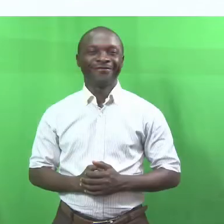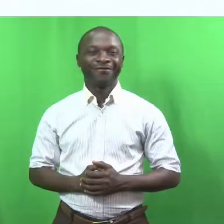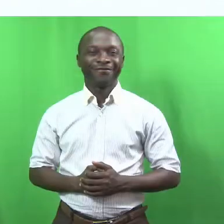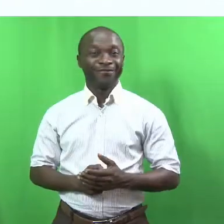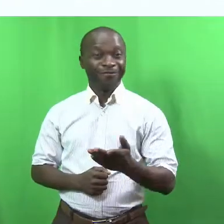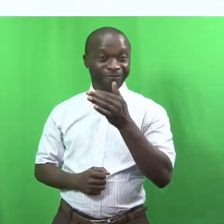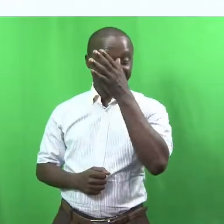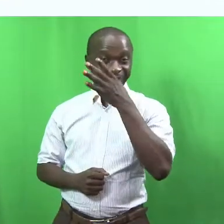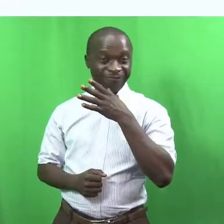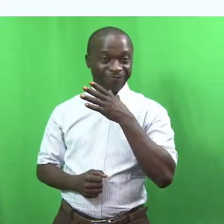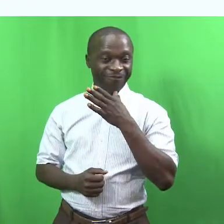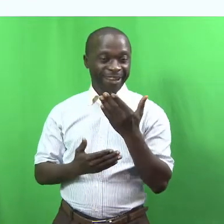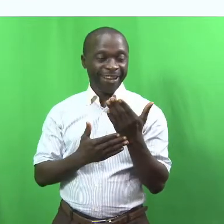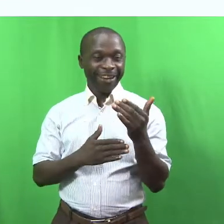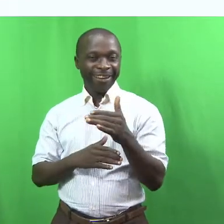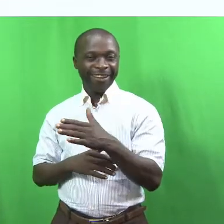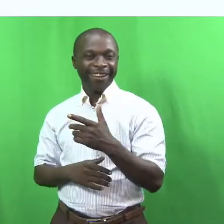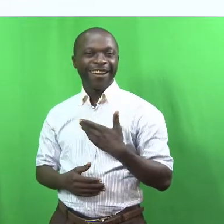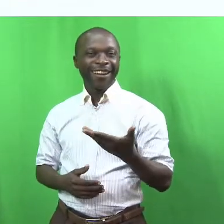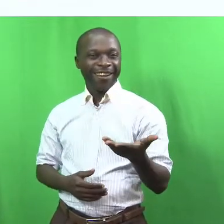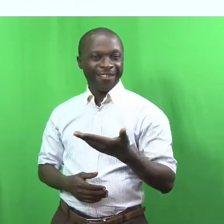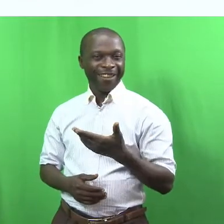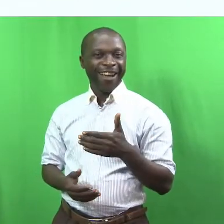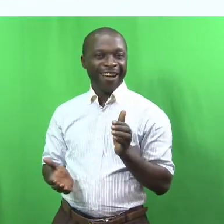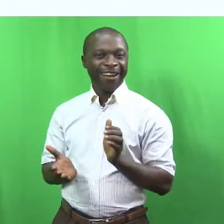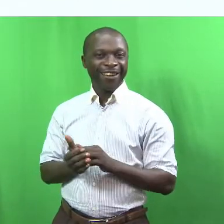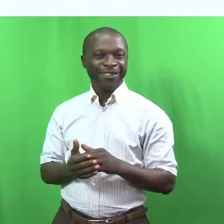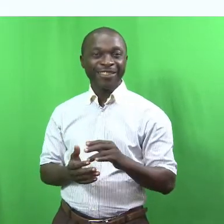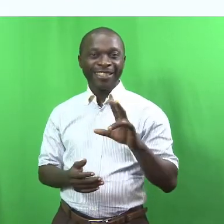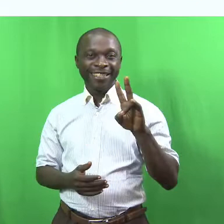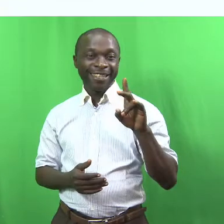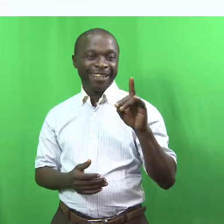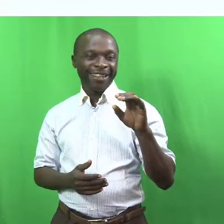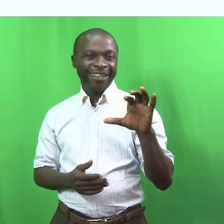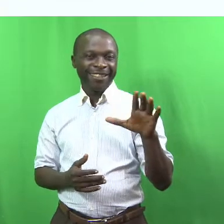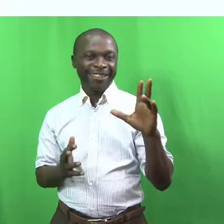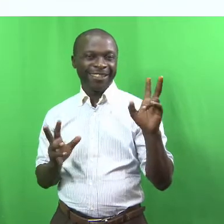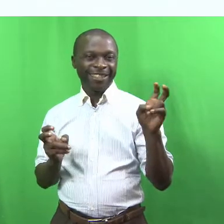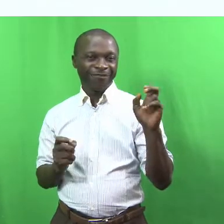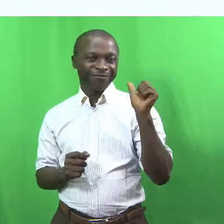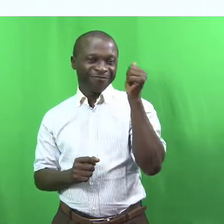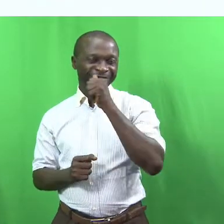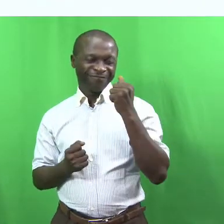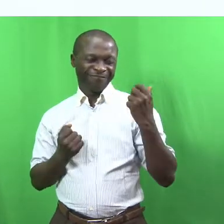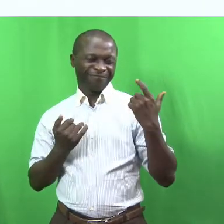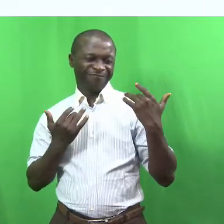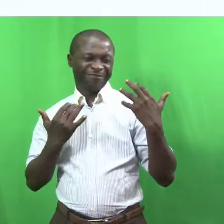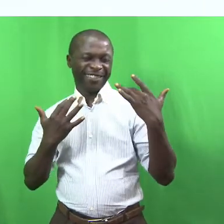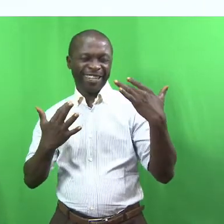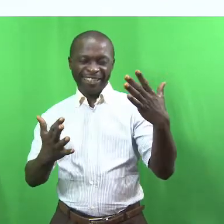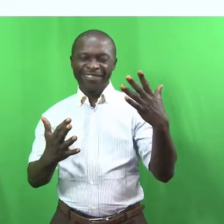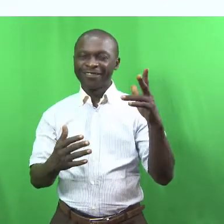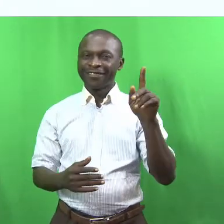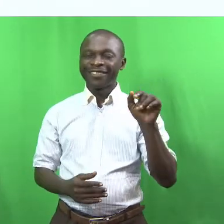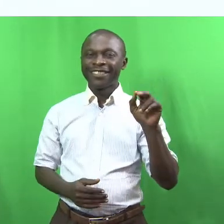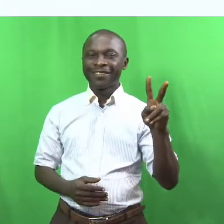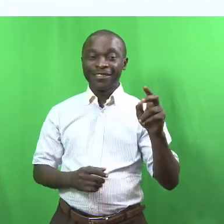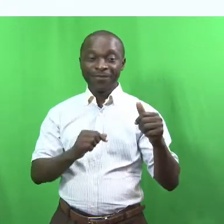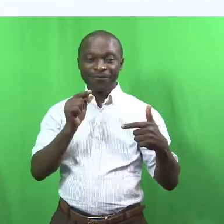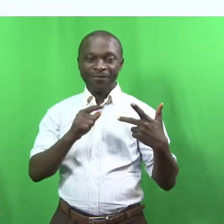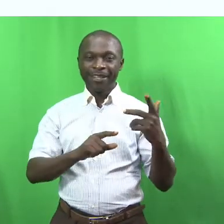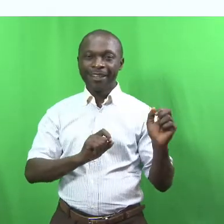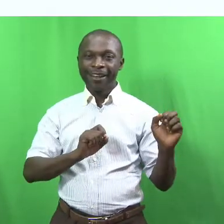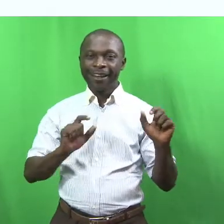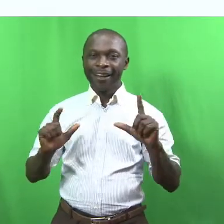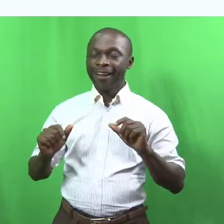Madame, Monsieur, bonsoir. Bienvenue aux 20h du 7 décembre 2020 sur Reflet d'Afrique Télévision, au sommaire de ce journal.